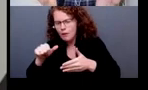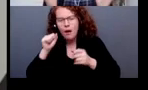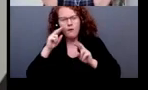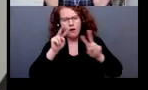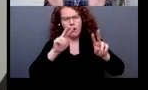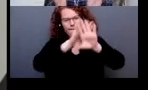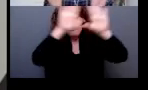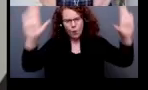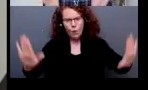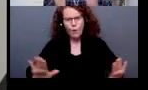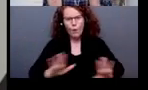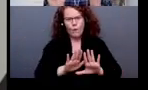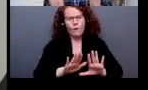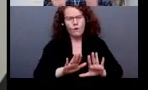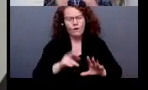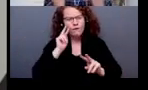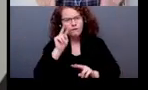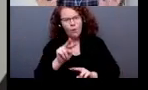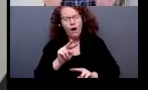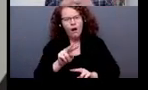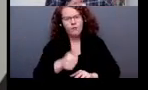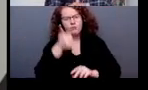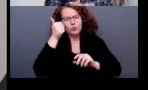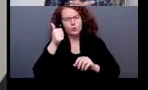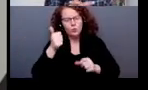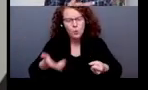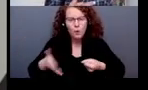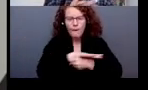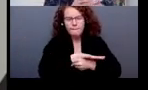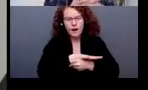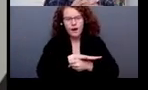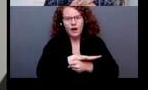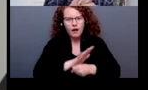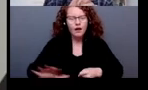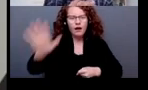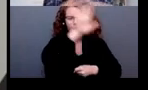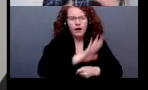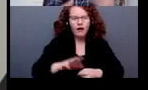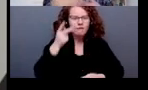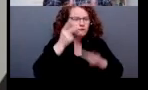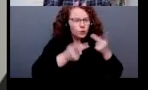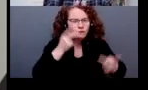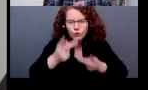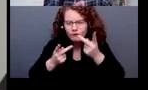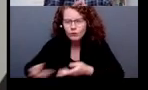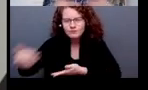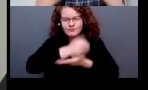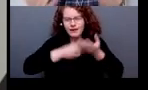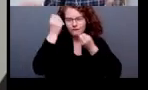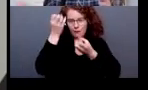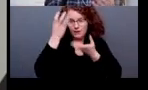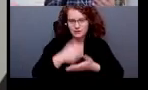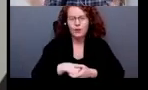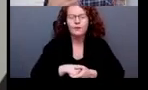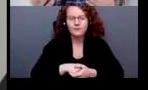complet, disons, sur ce qu'on observait et sur, sur ce qu'on réalisait en fait au cours du projet. Ça